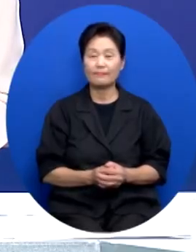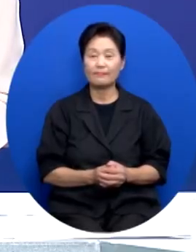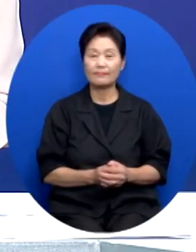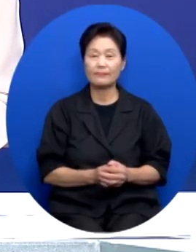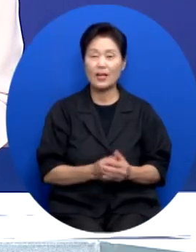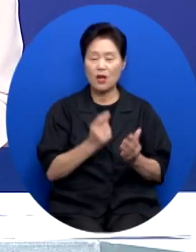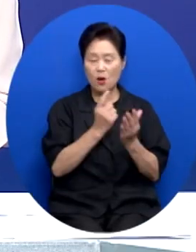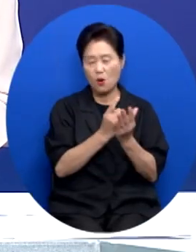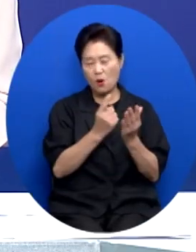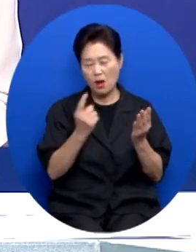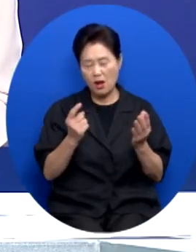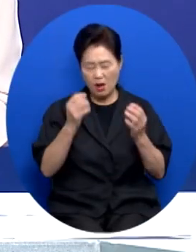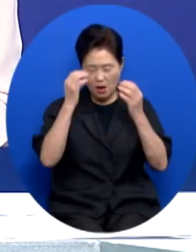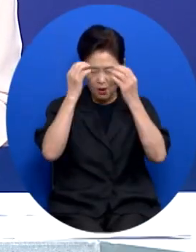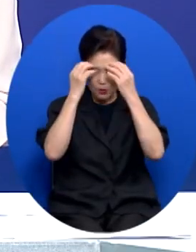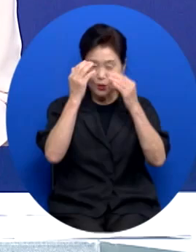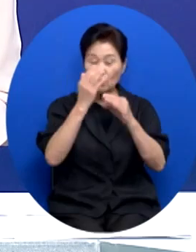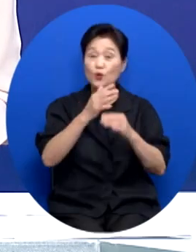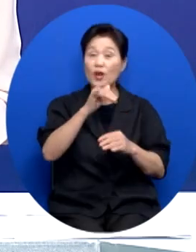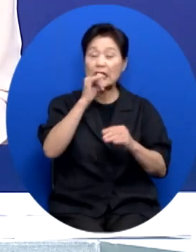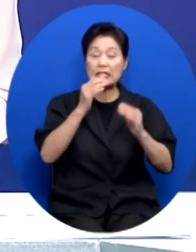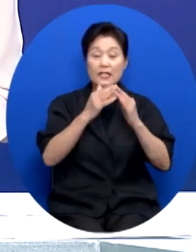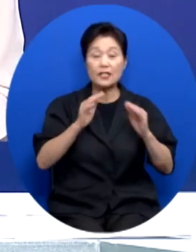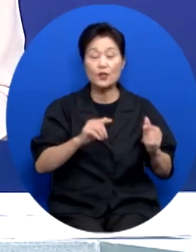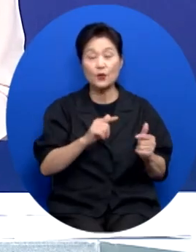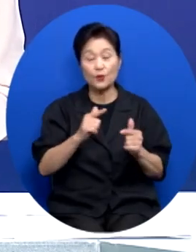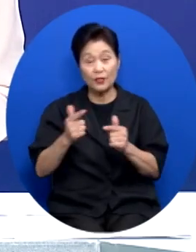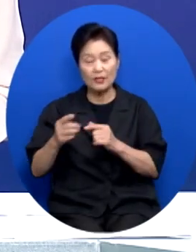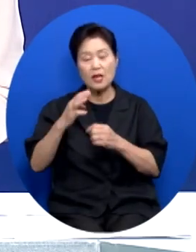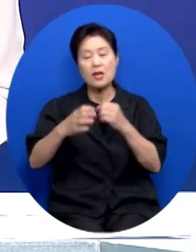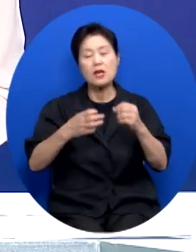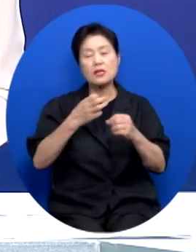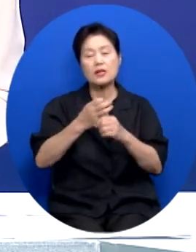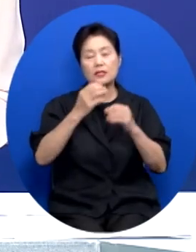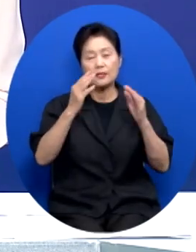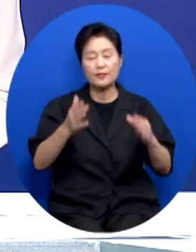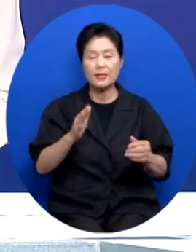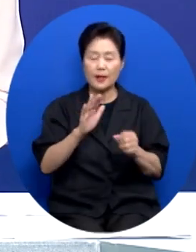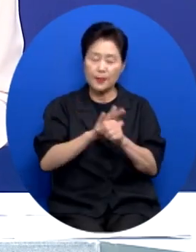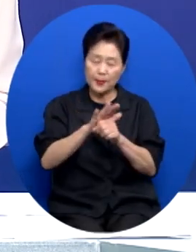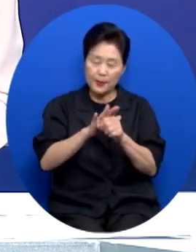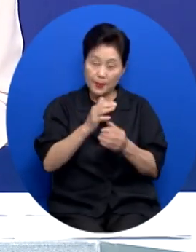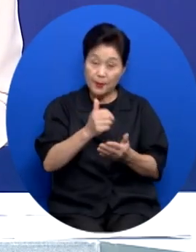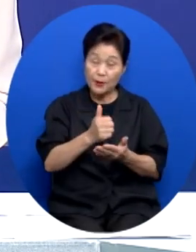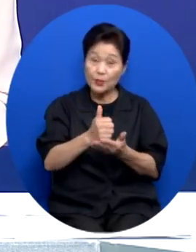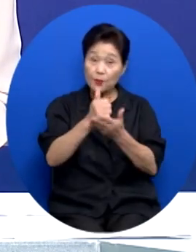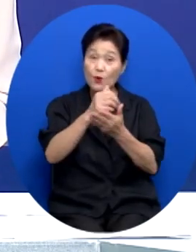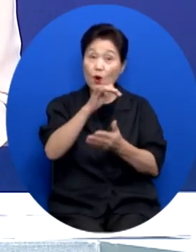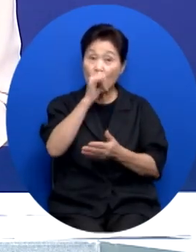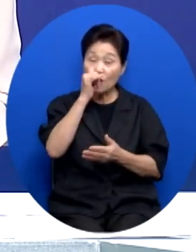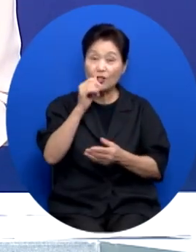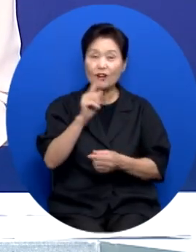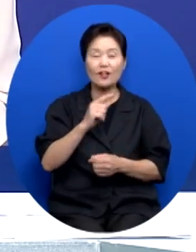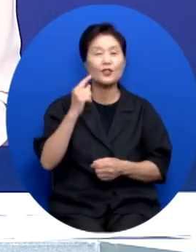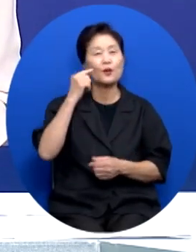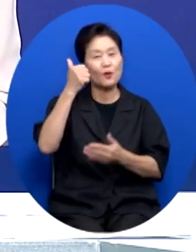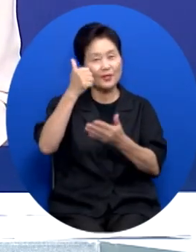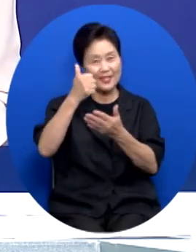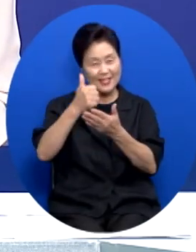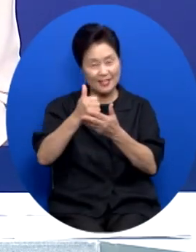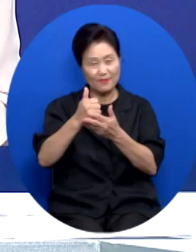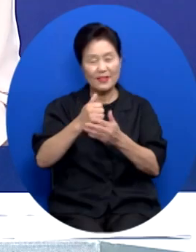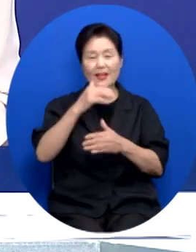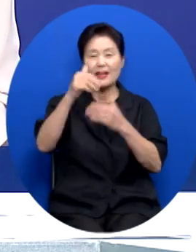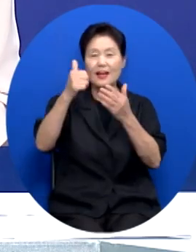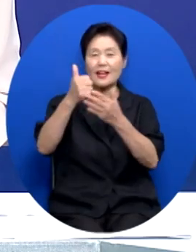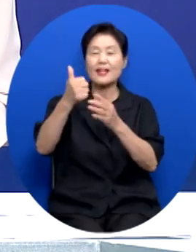소외되고 고통받는 이들을 40년 넘게 사랑으로 섬기고 헌신한 목회자가 있습니다. 물질적인 풍족을 포기하고 오직